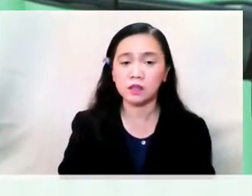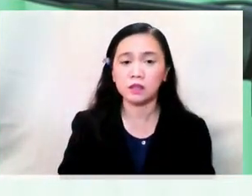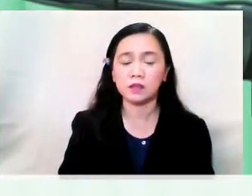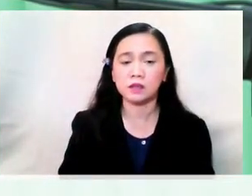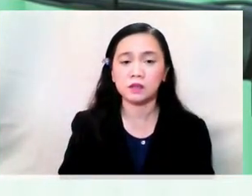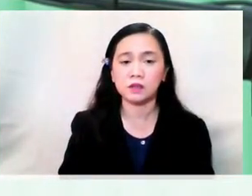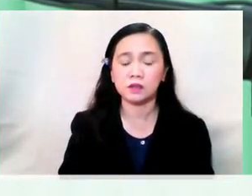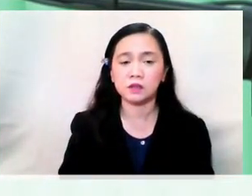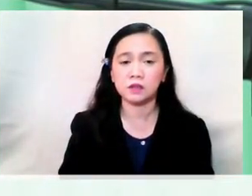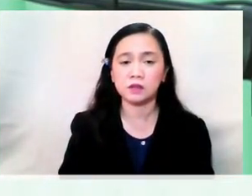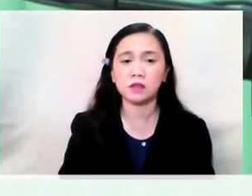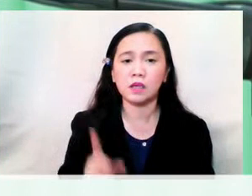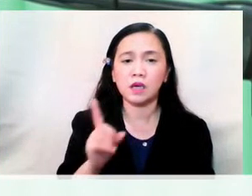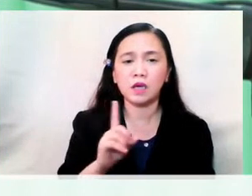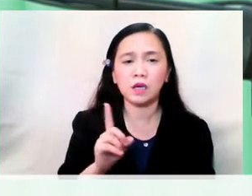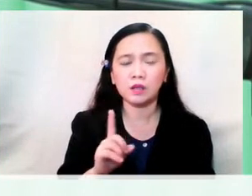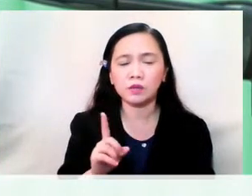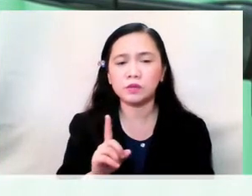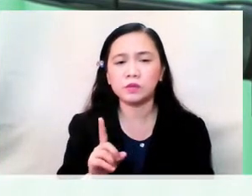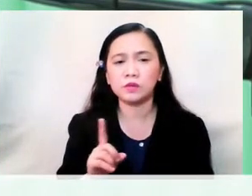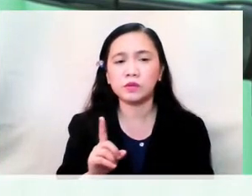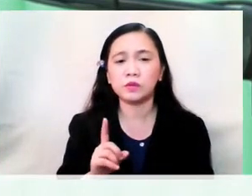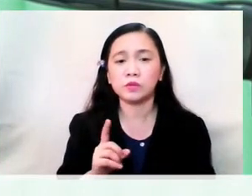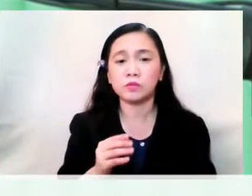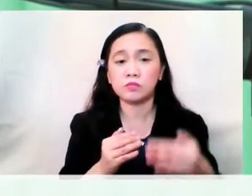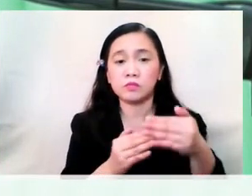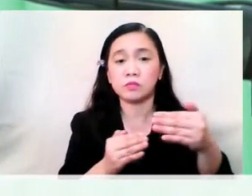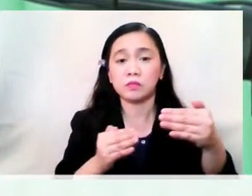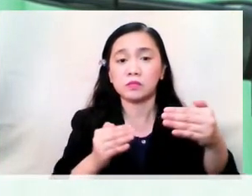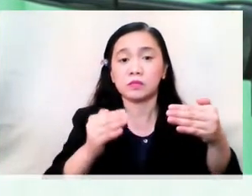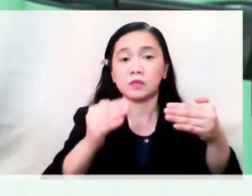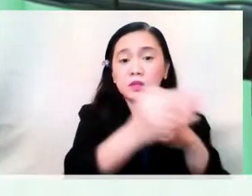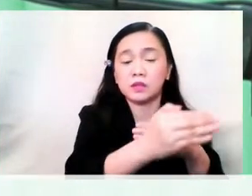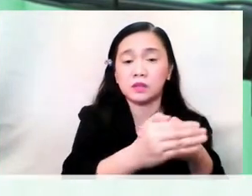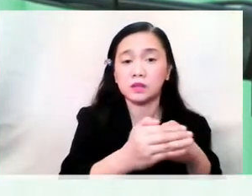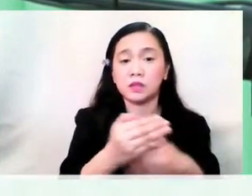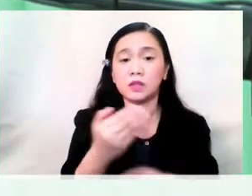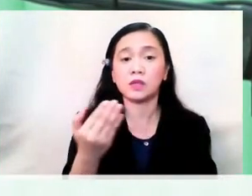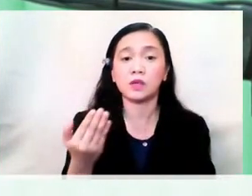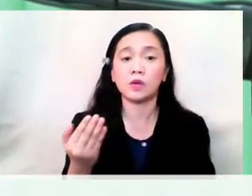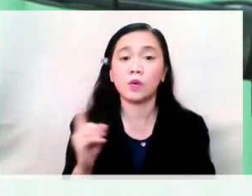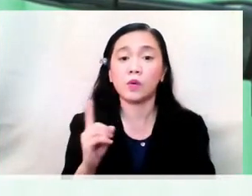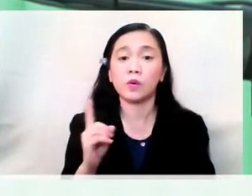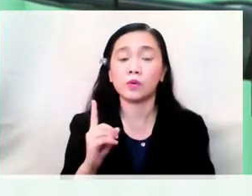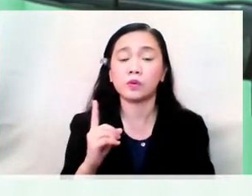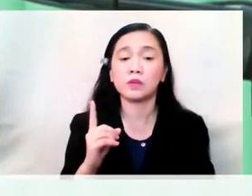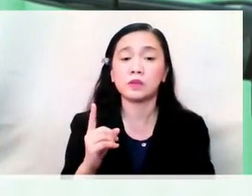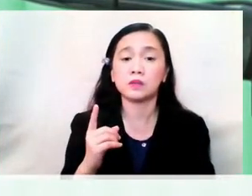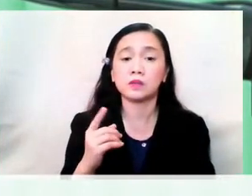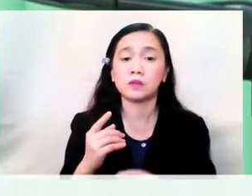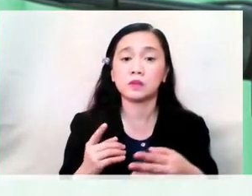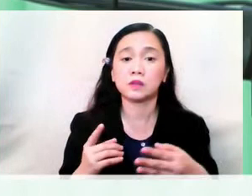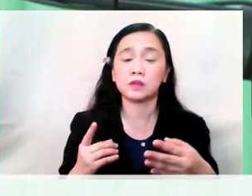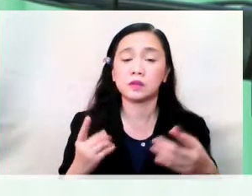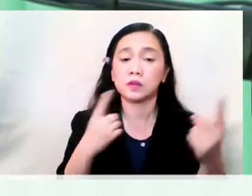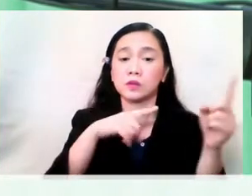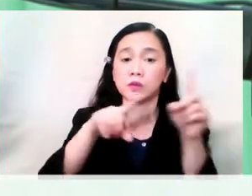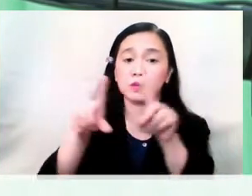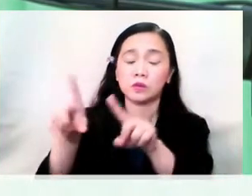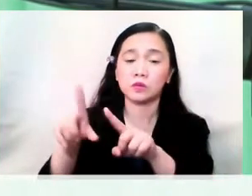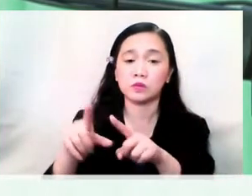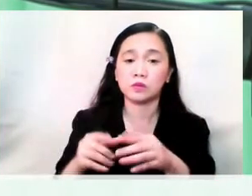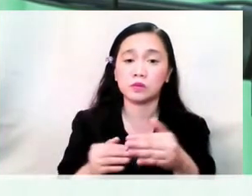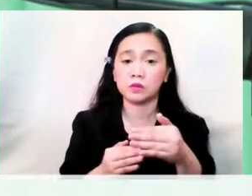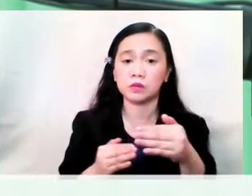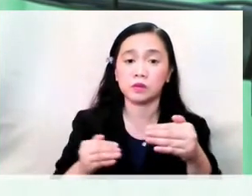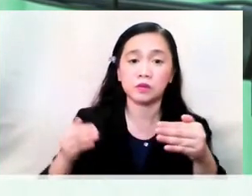Ano ba ang ibayo na pupuntahan natin? Noong tumawid sila ng dagat at dumating yung